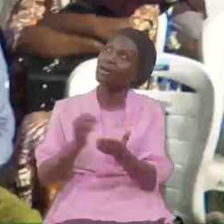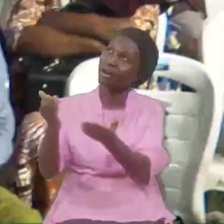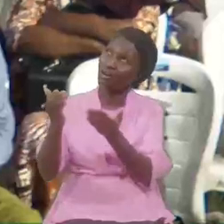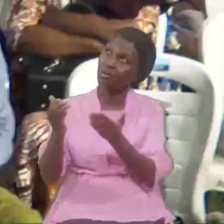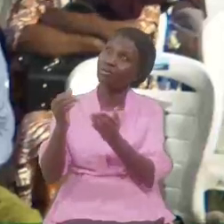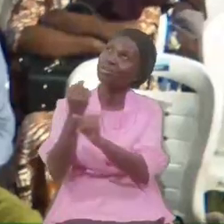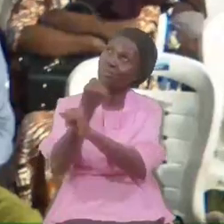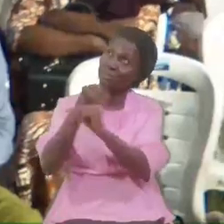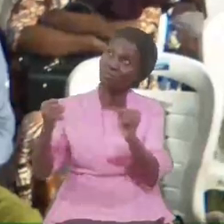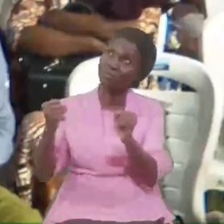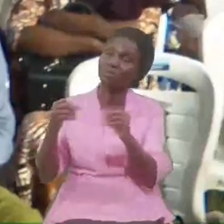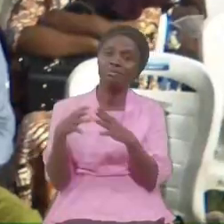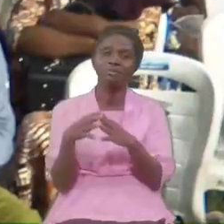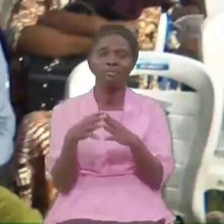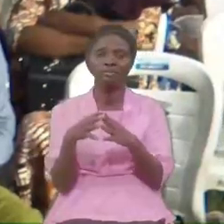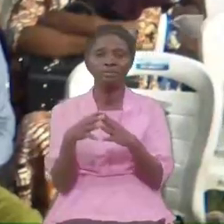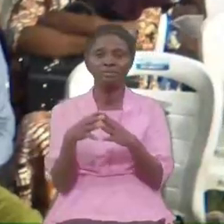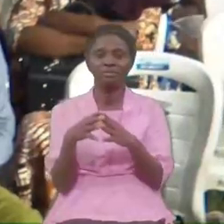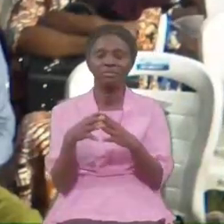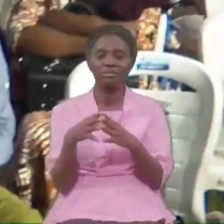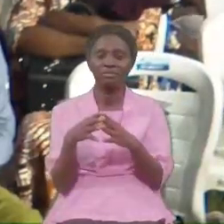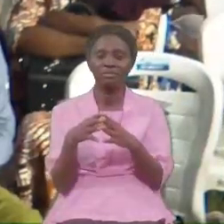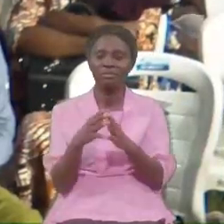Jésus, je veux ton salut.